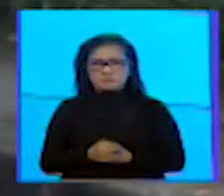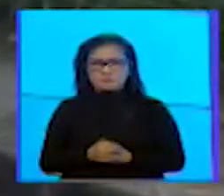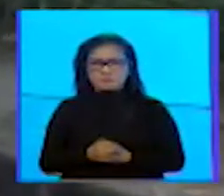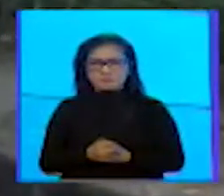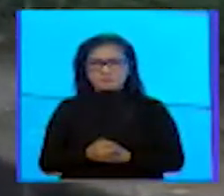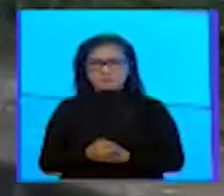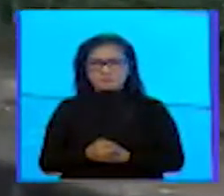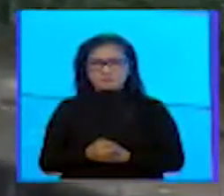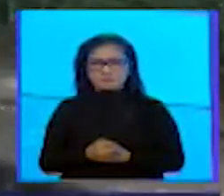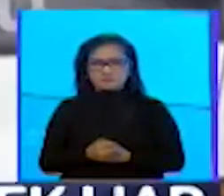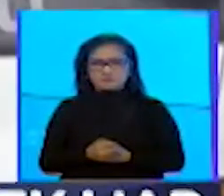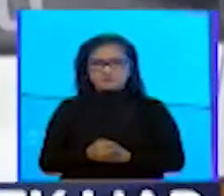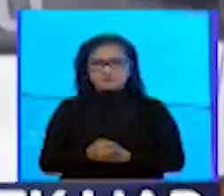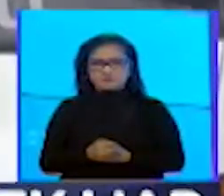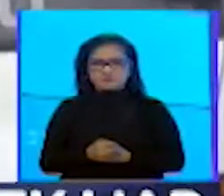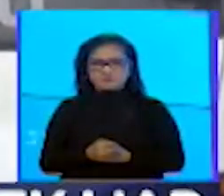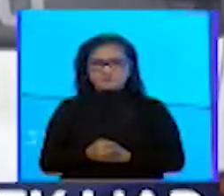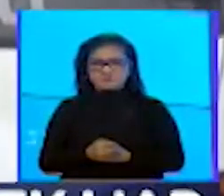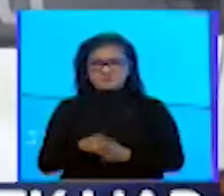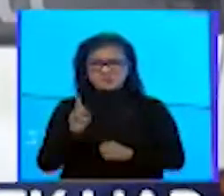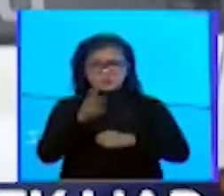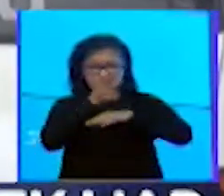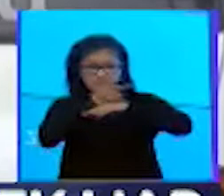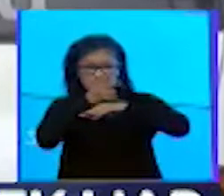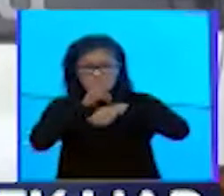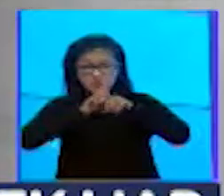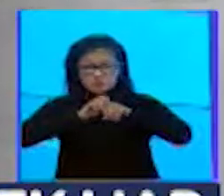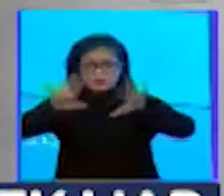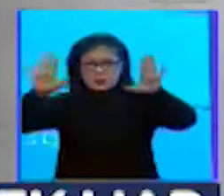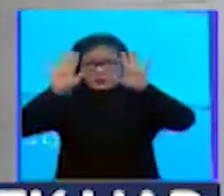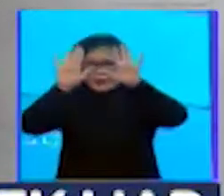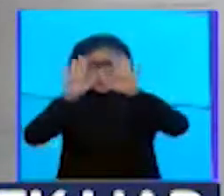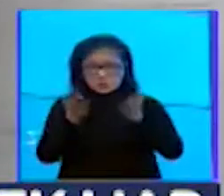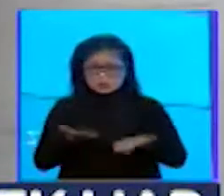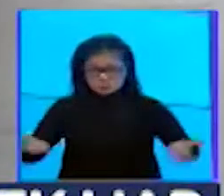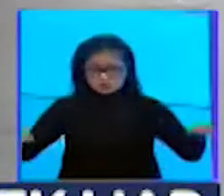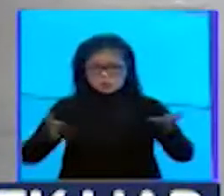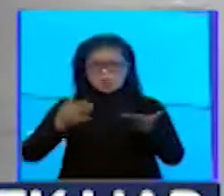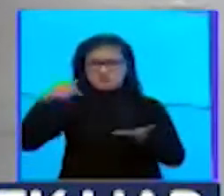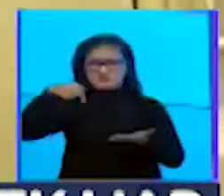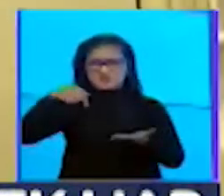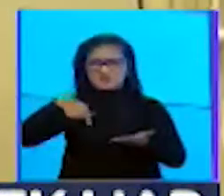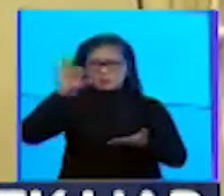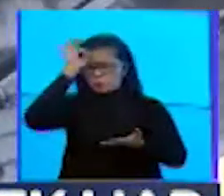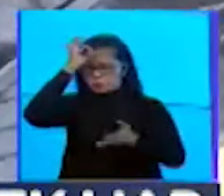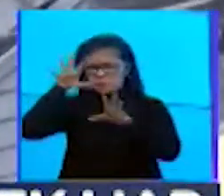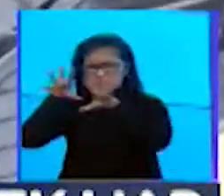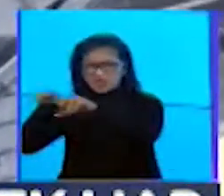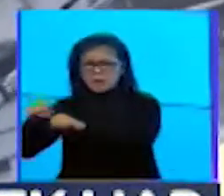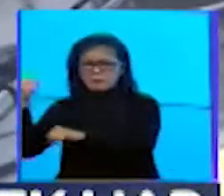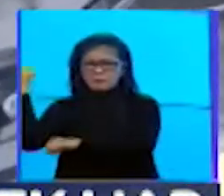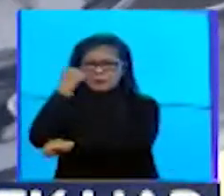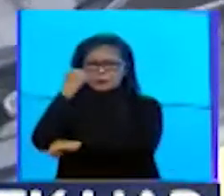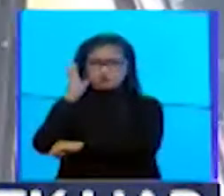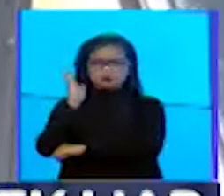Tak lama setelah video dugaan pemerasan oleh kawanan derek liar ini beredar, Polda Metro Jaya menangkap salah satu anggota kawanan derek liar.